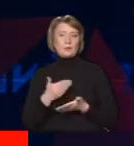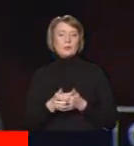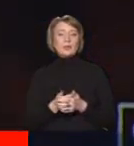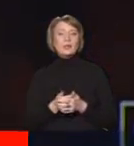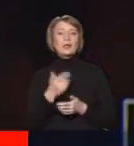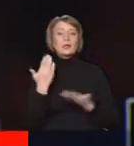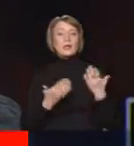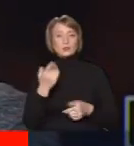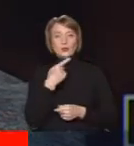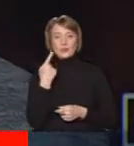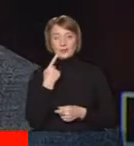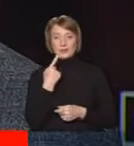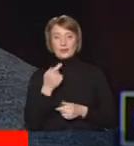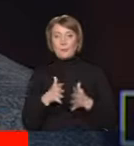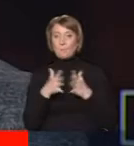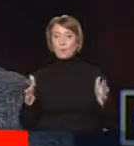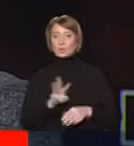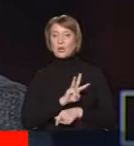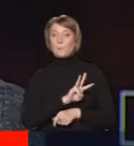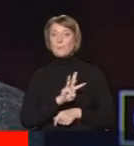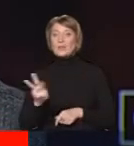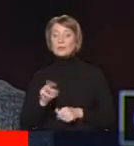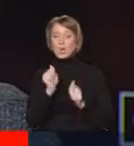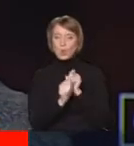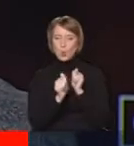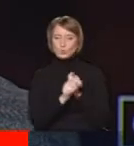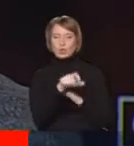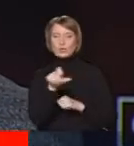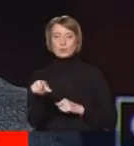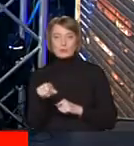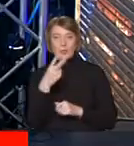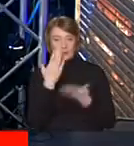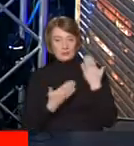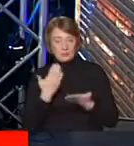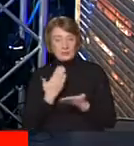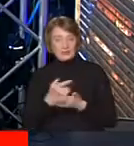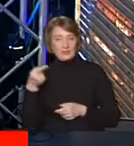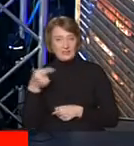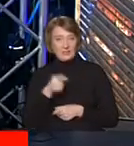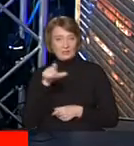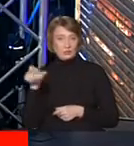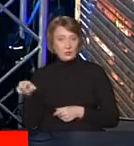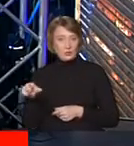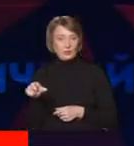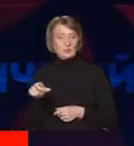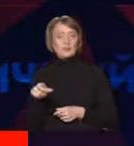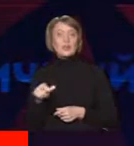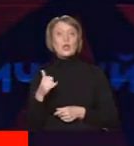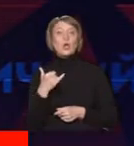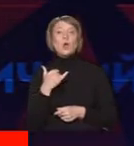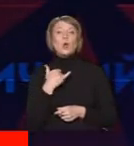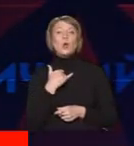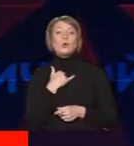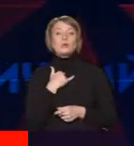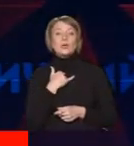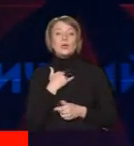якщо ви сказали, що ви більше мільйона гривень вже зібрали, так. Це кожна людина, навіть якщо це тисяча людей, мінімум по тисячі гривень має. Ні, у нас ми рахували,